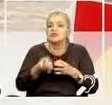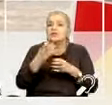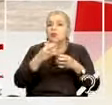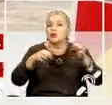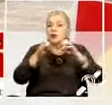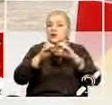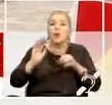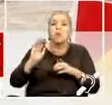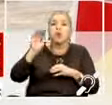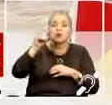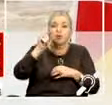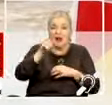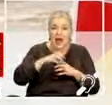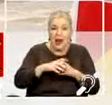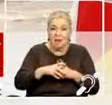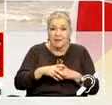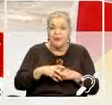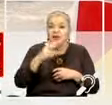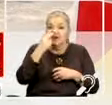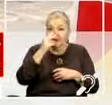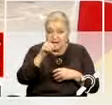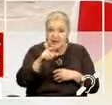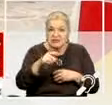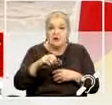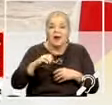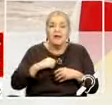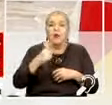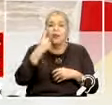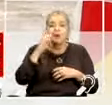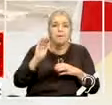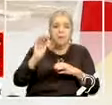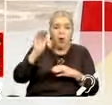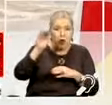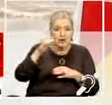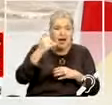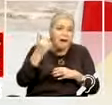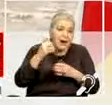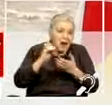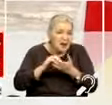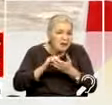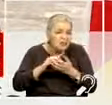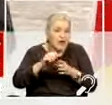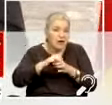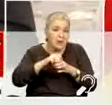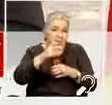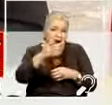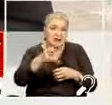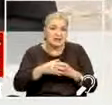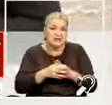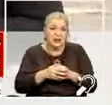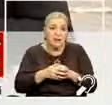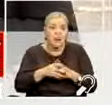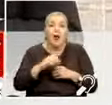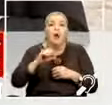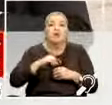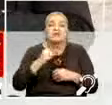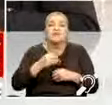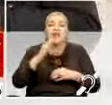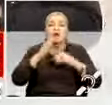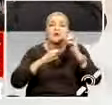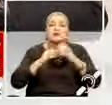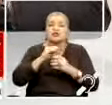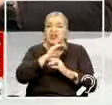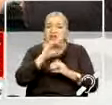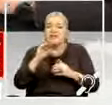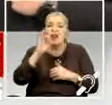comună. Ceea ce vedeți în spatele meu este unul dintre podurile care necesită reparații. Practic va fi construit de la zero.